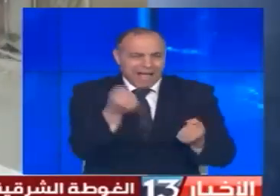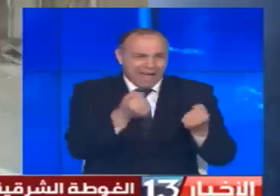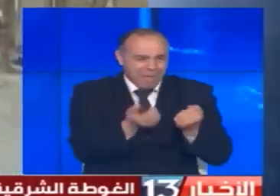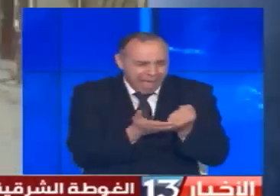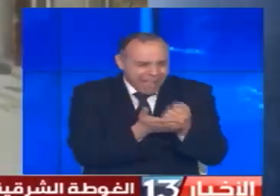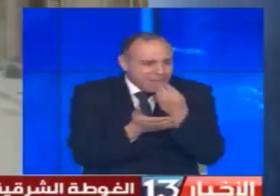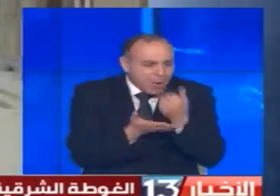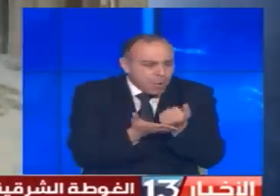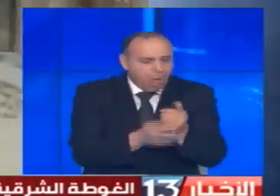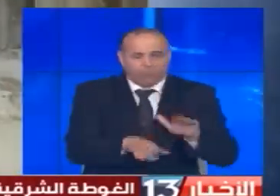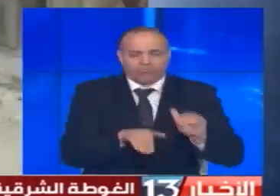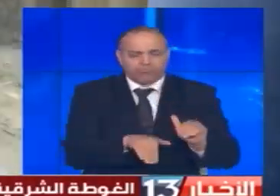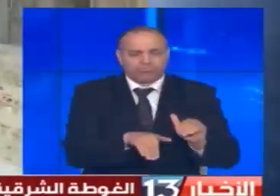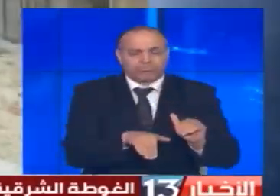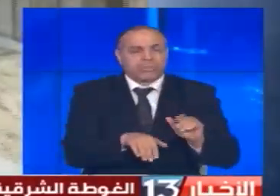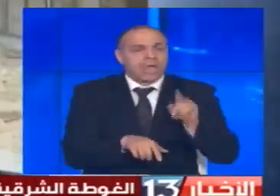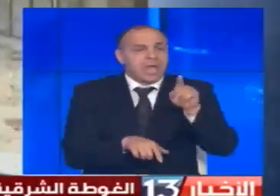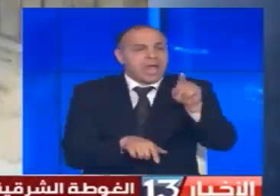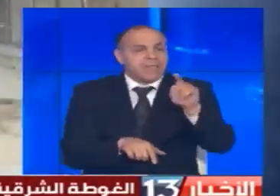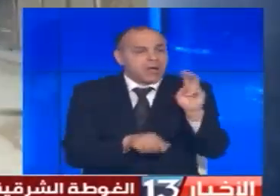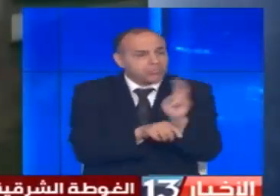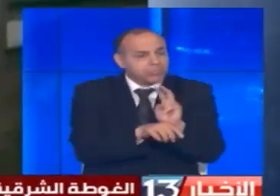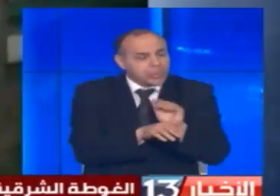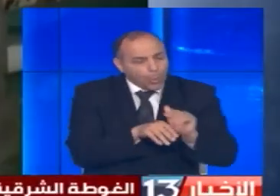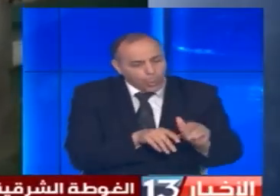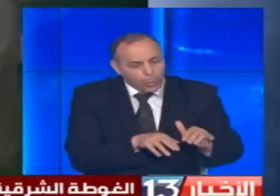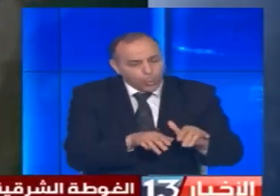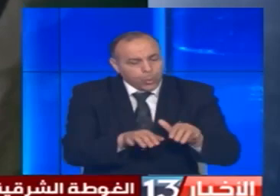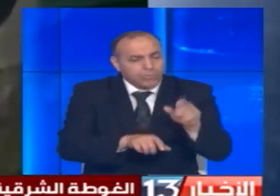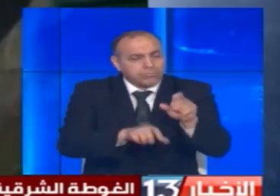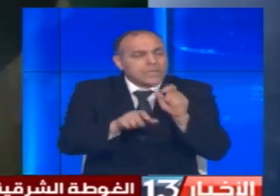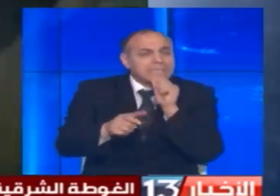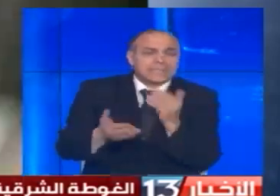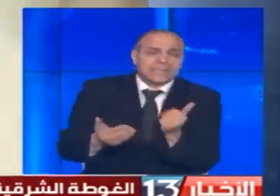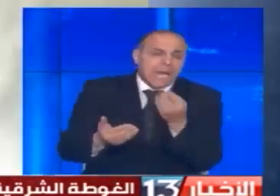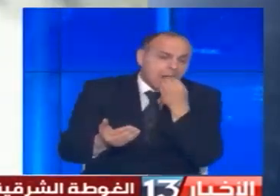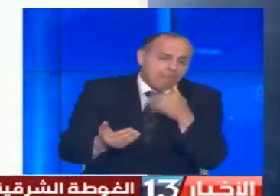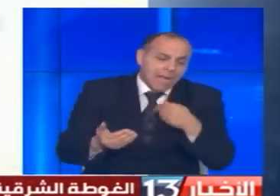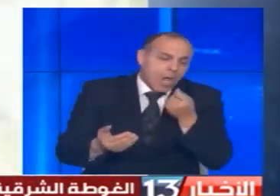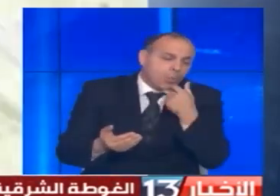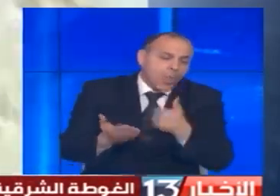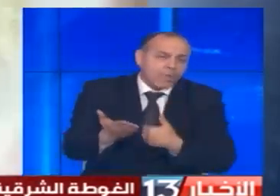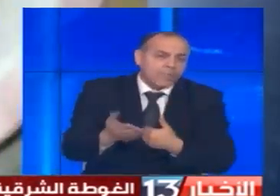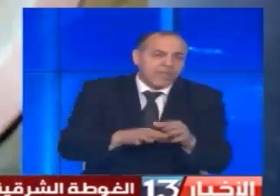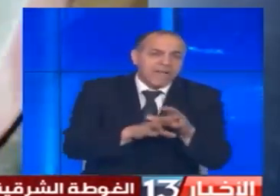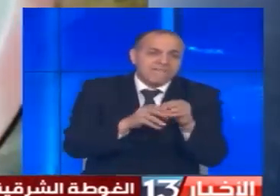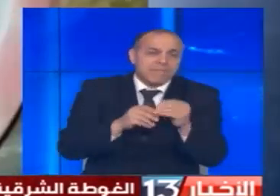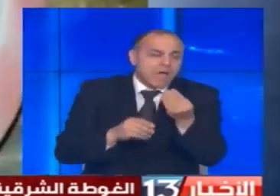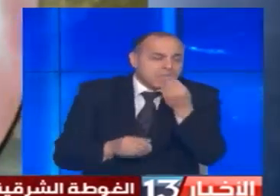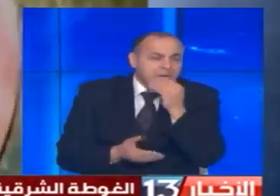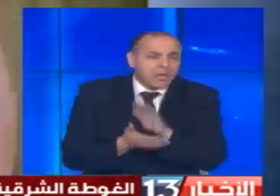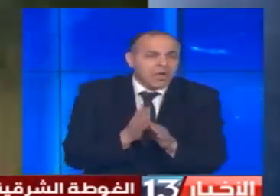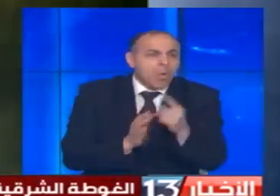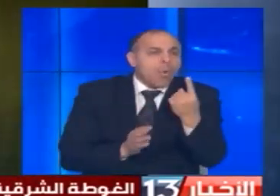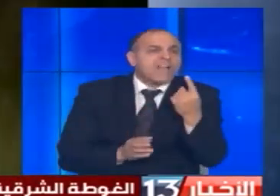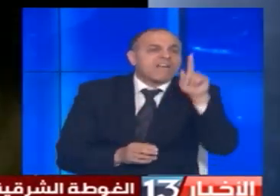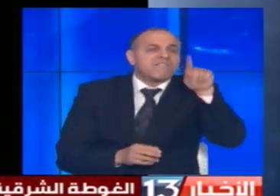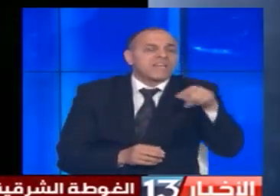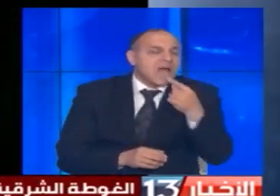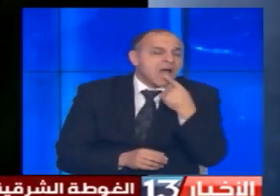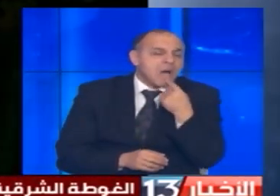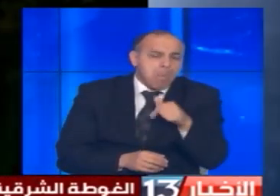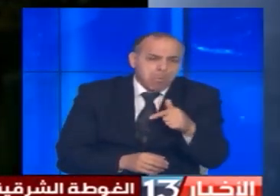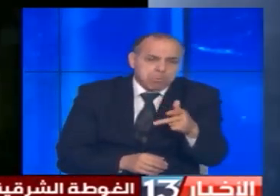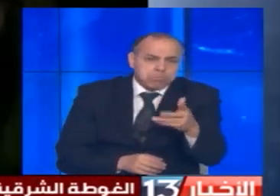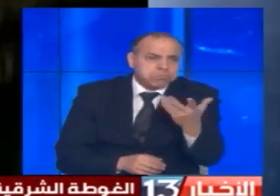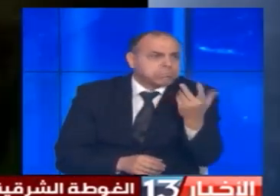القصف. هذه الإمدادات يترقب وصولها سكان الغوطة، حيث أسر كاملة لا تأكل إلا وجبة واحدة على مدى